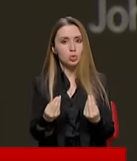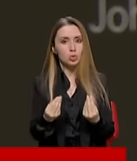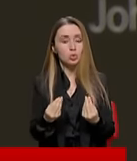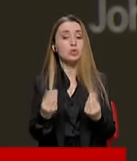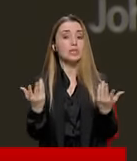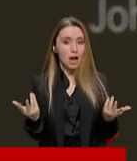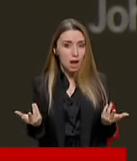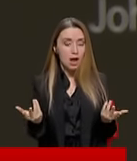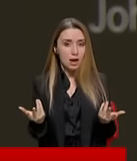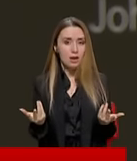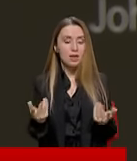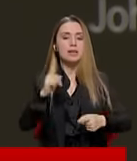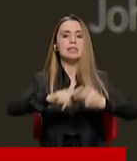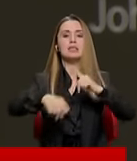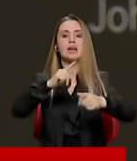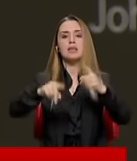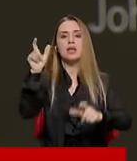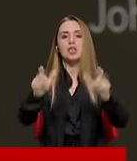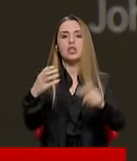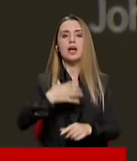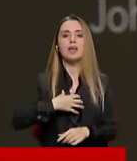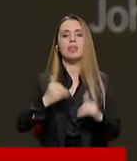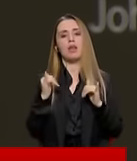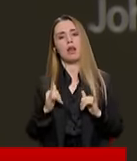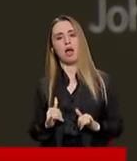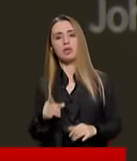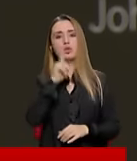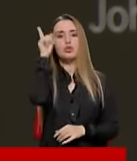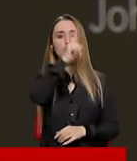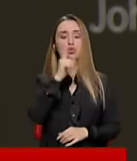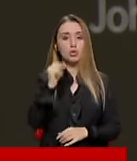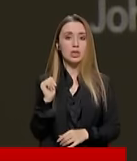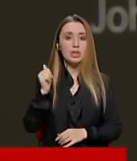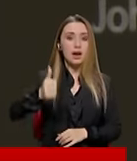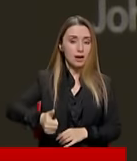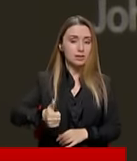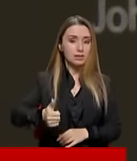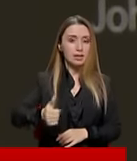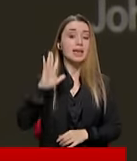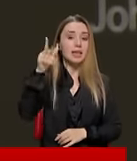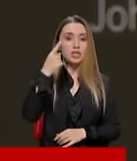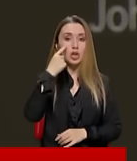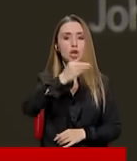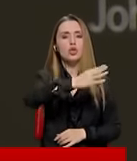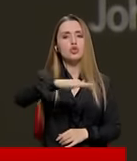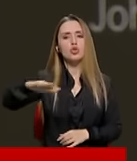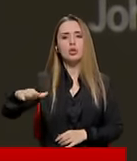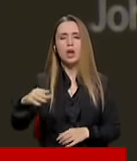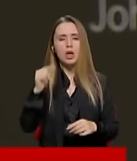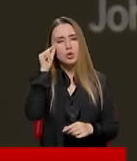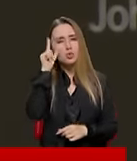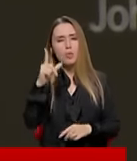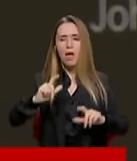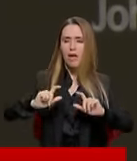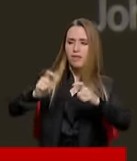yerleşirse Hiç olmazsa siyasetçiler kendileri rahat ederler Çünkü yarın Eee çoluğuna çocuğuna bir sürü şaibe